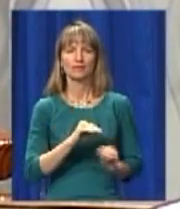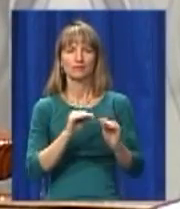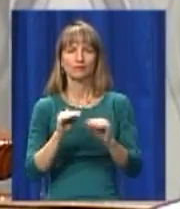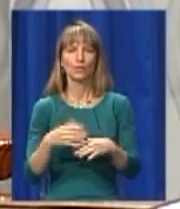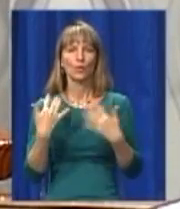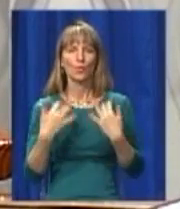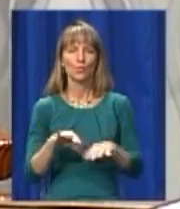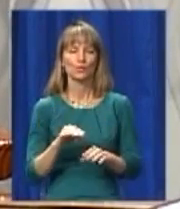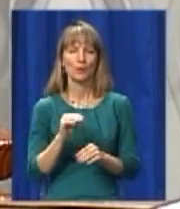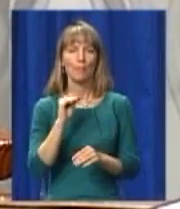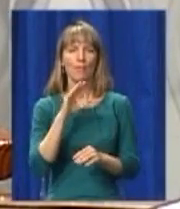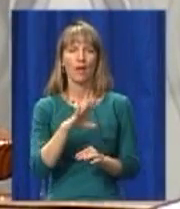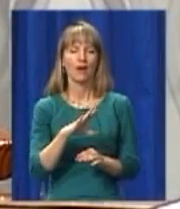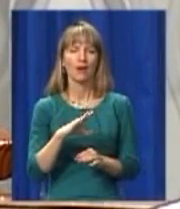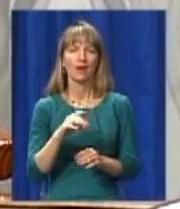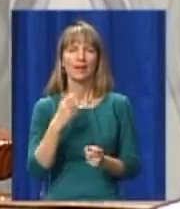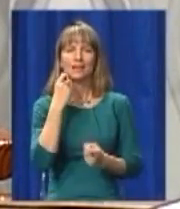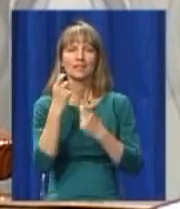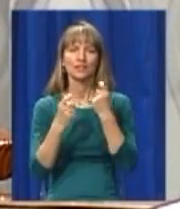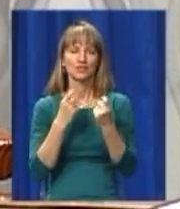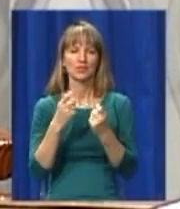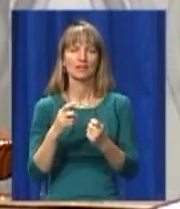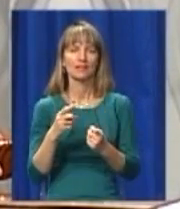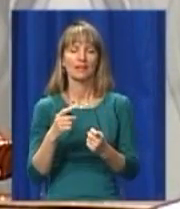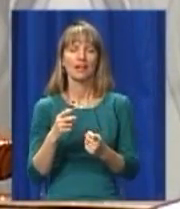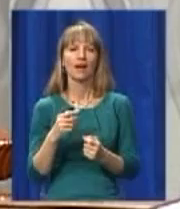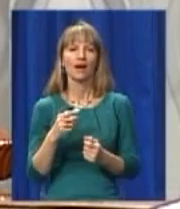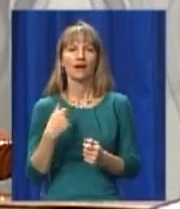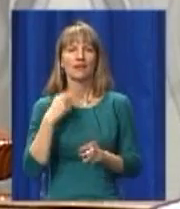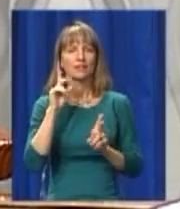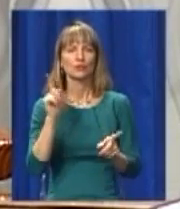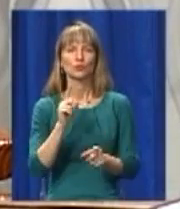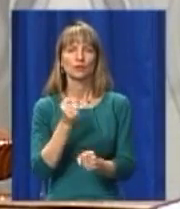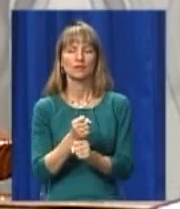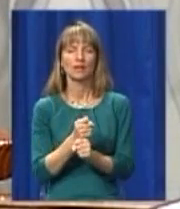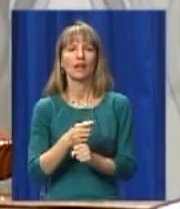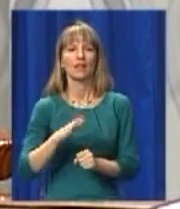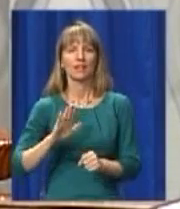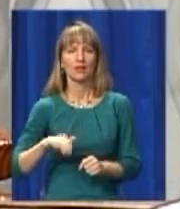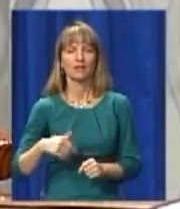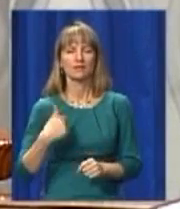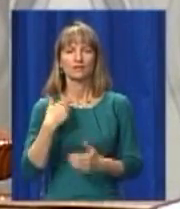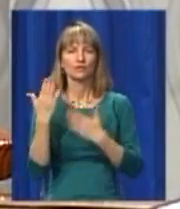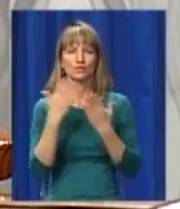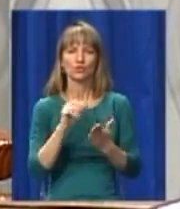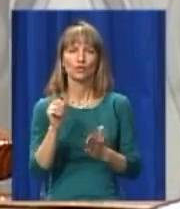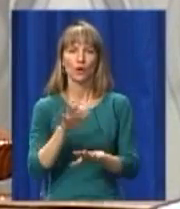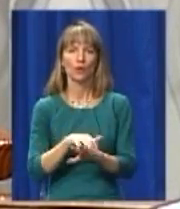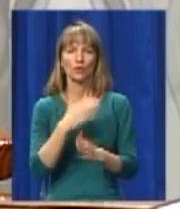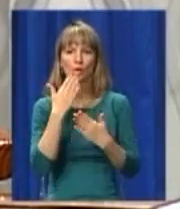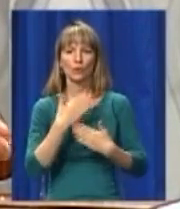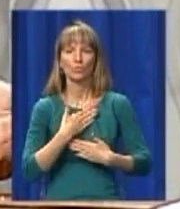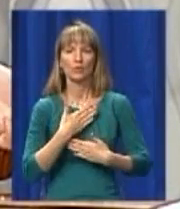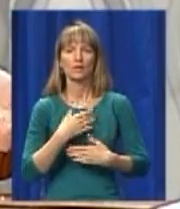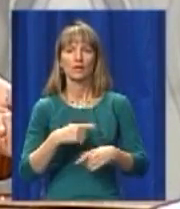он уже мяу, уже все, уже крик на весь дом, и я не знаю, что мне делать с ним. Я такая думаю, ну ладно, я читала, что коты любят такую